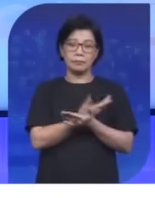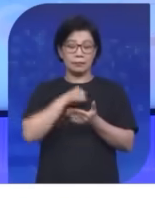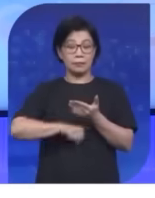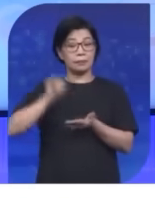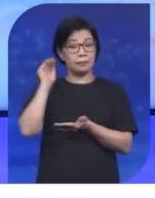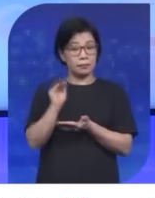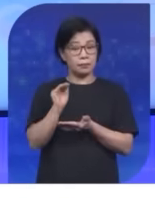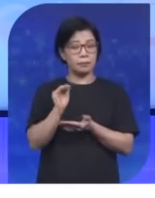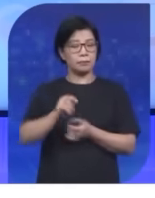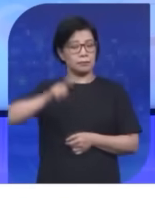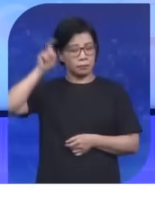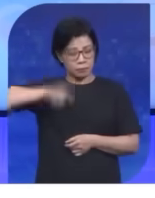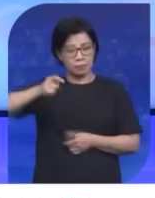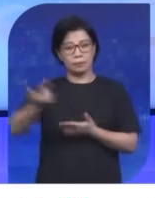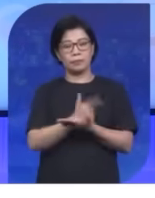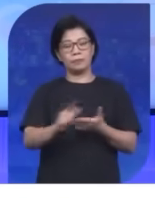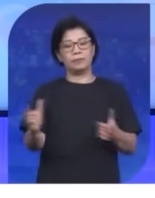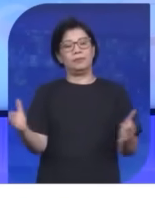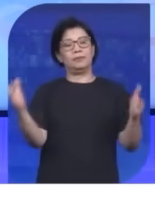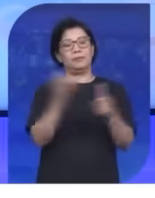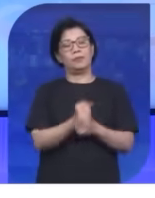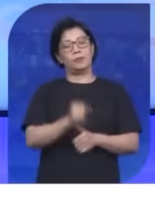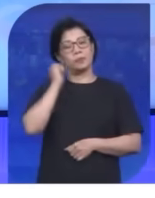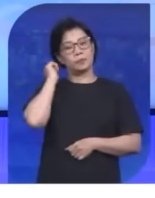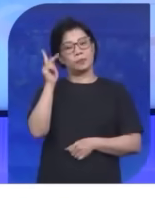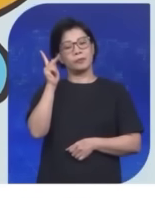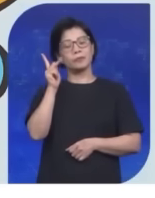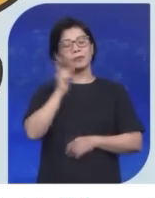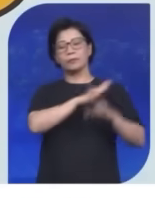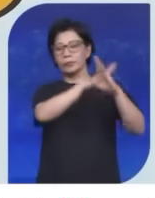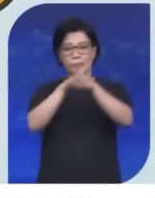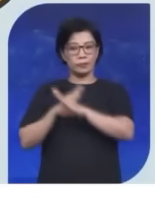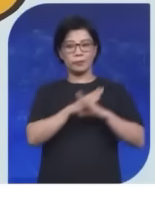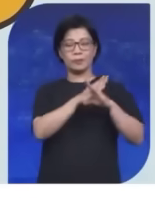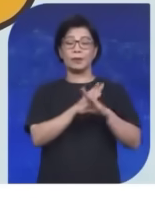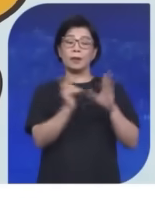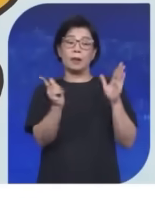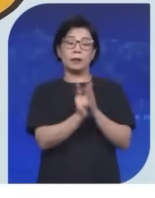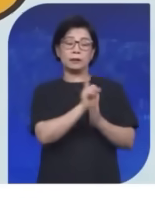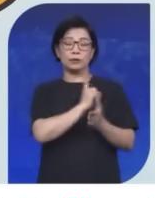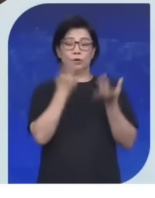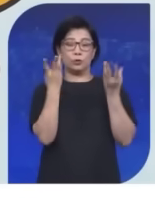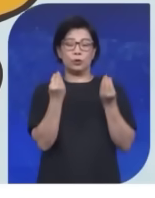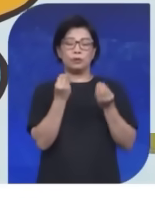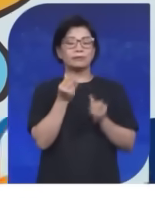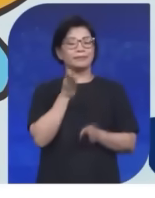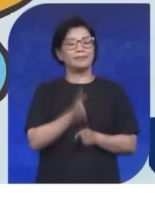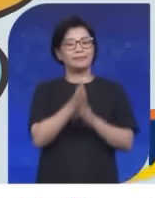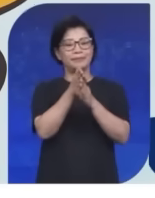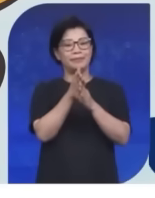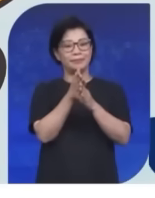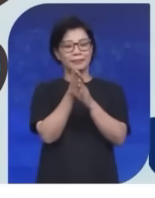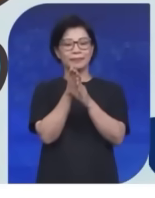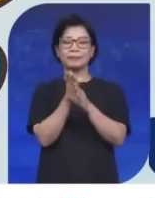sinh, nhưng cần có những giải pháp hiệu quả và kịp thời để ứng phó. Dự thảo luật dân số đang được xây dựng có đề xuất 4